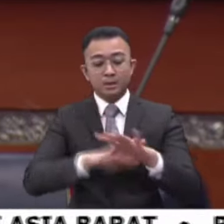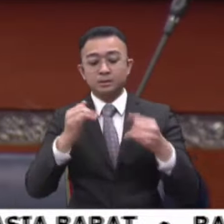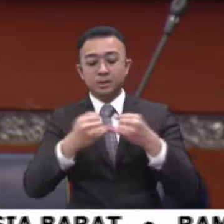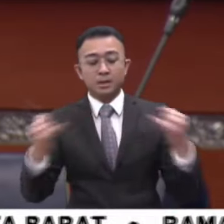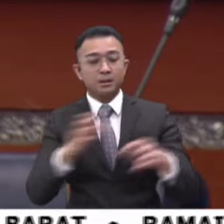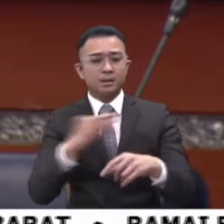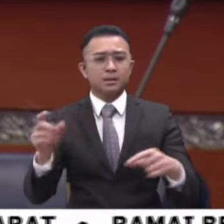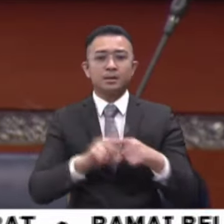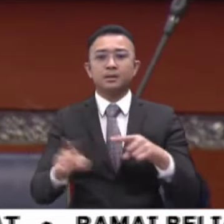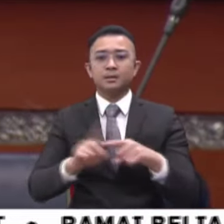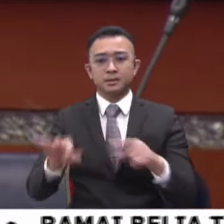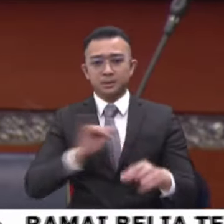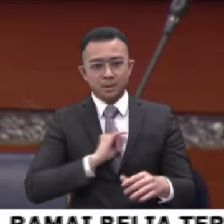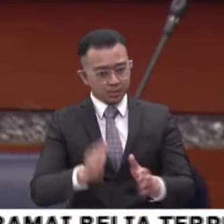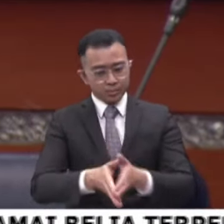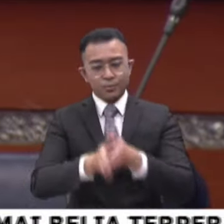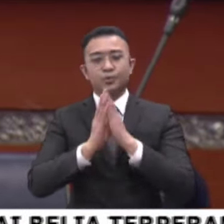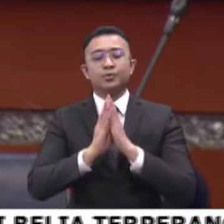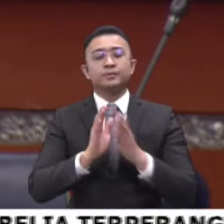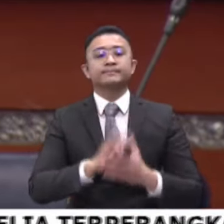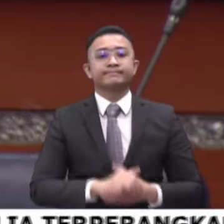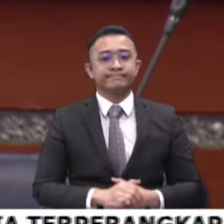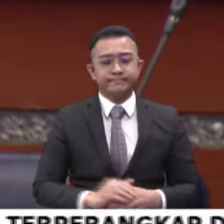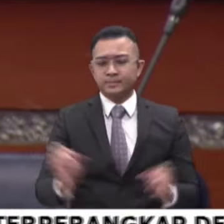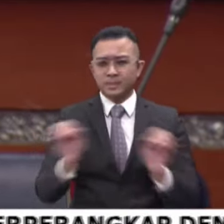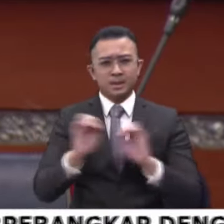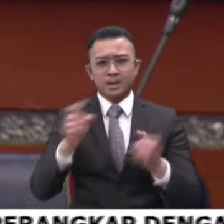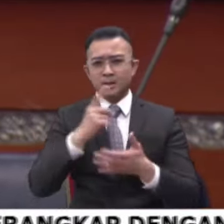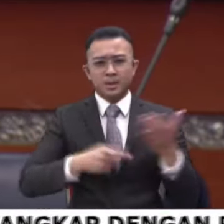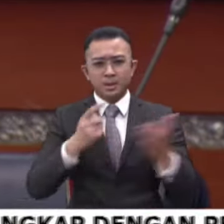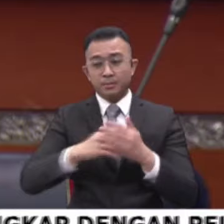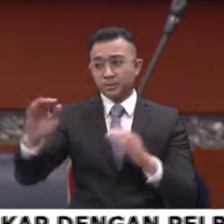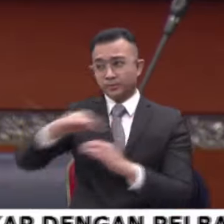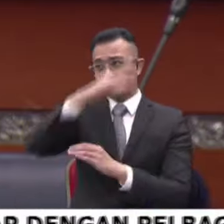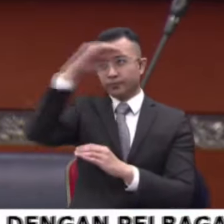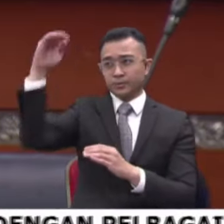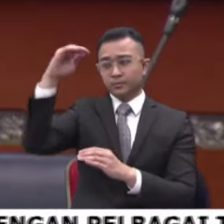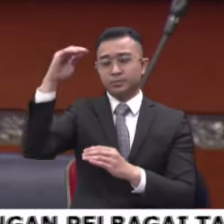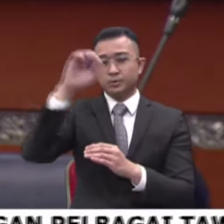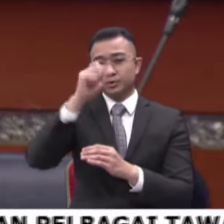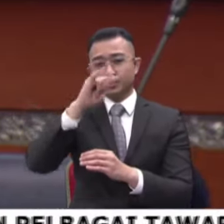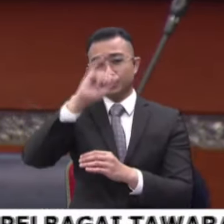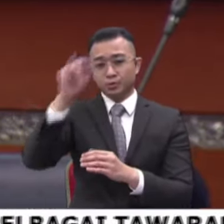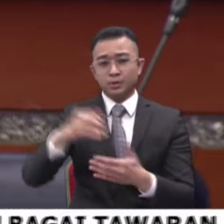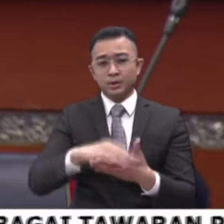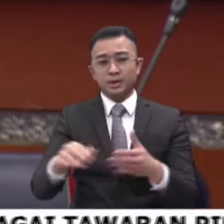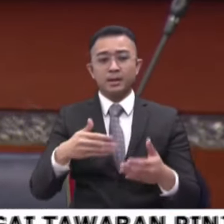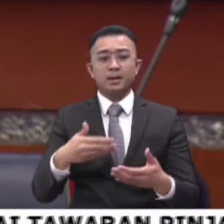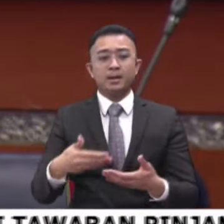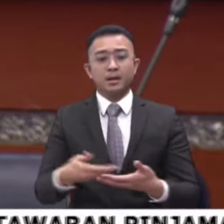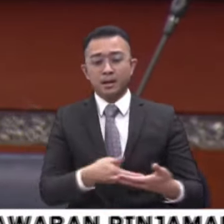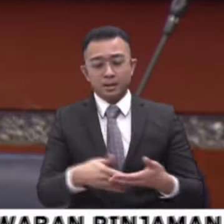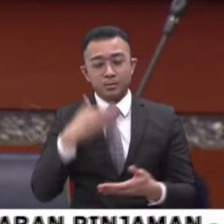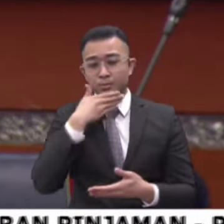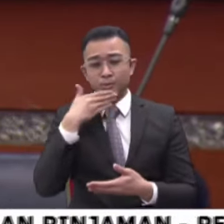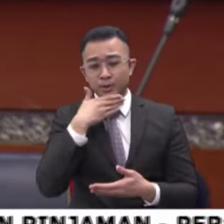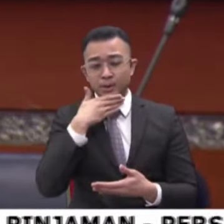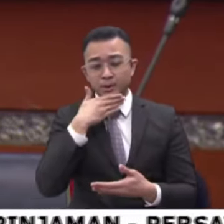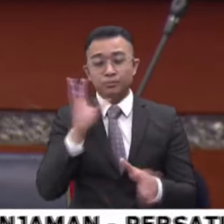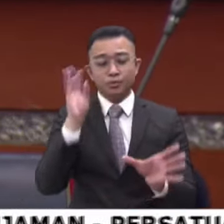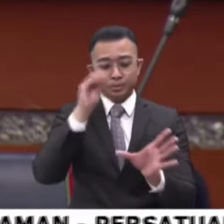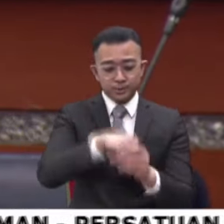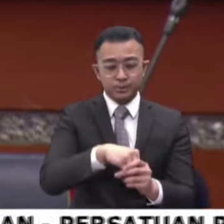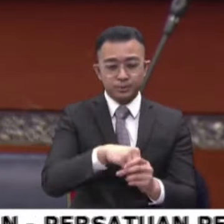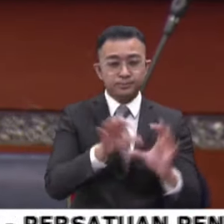dan sebagainya. Tapi saya mohon supaya tidak diadakan siling ini supaya lebih ramai anak muda belia boleh